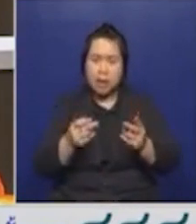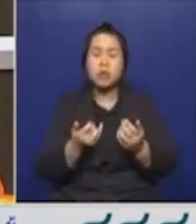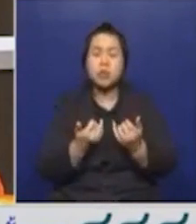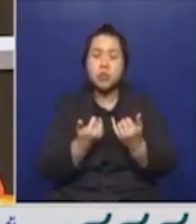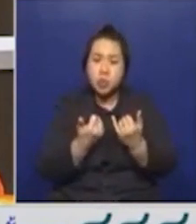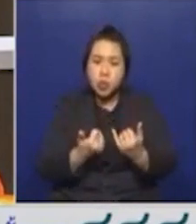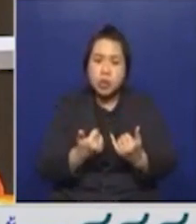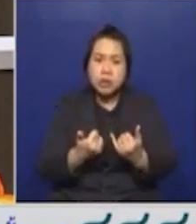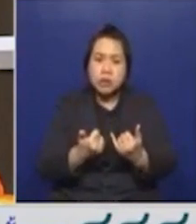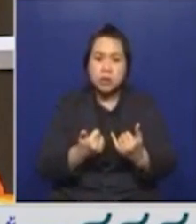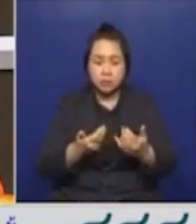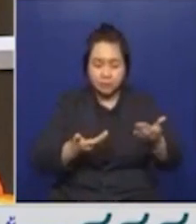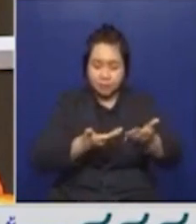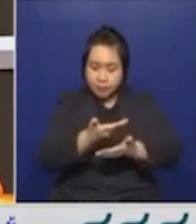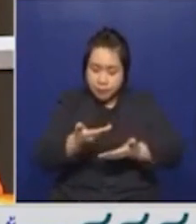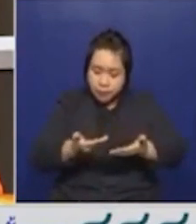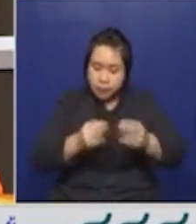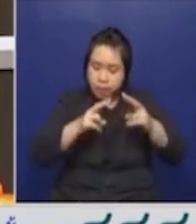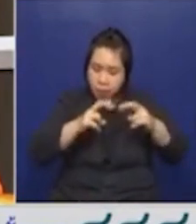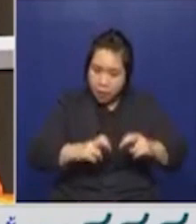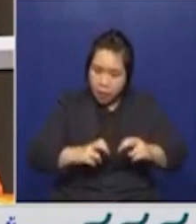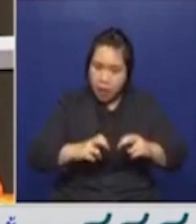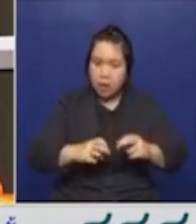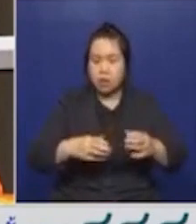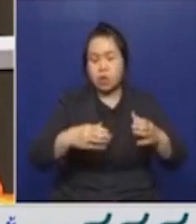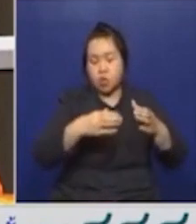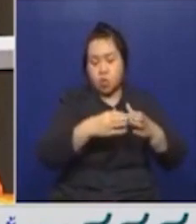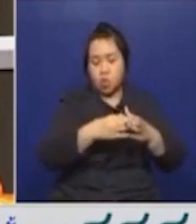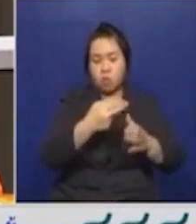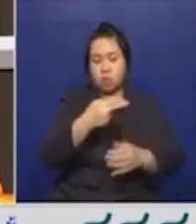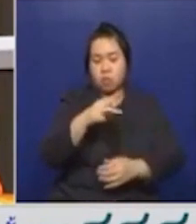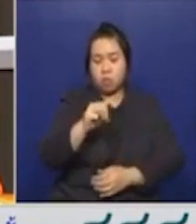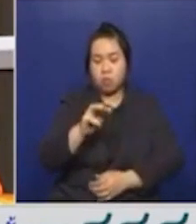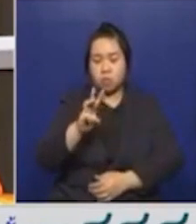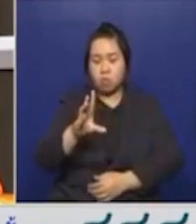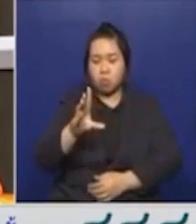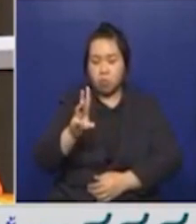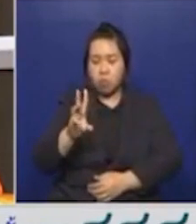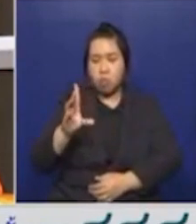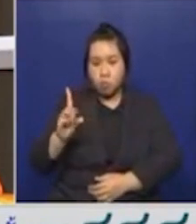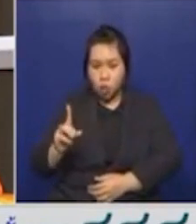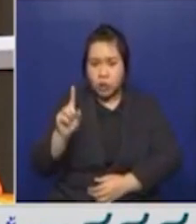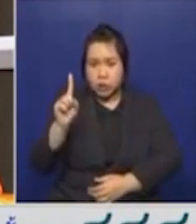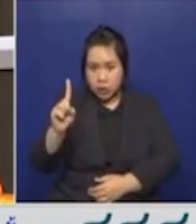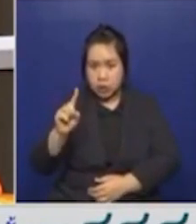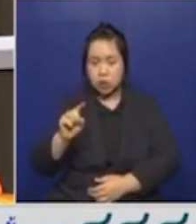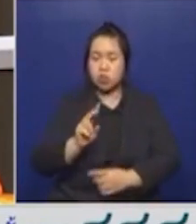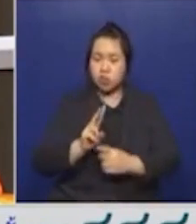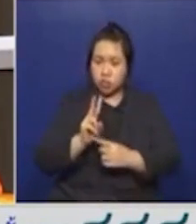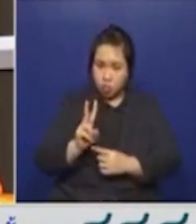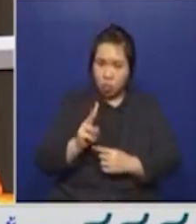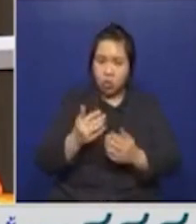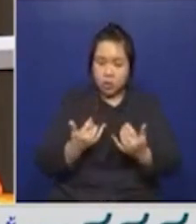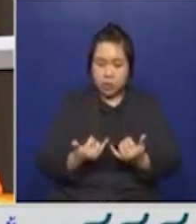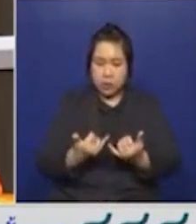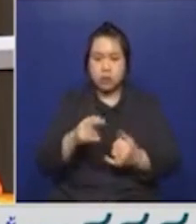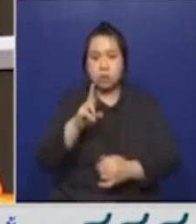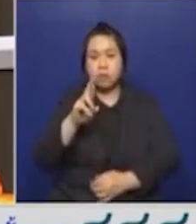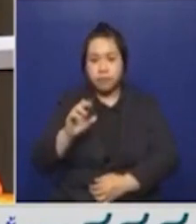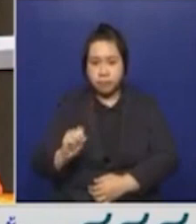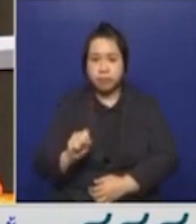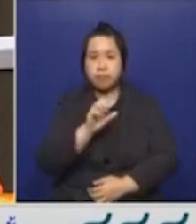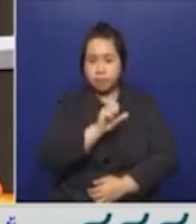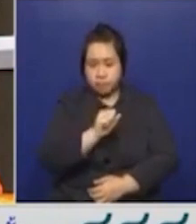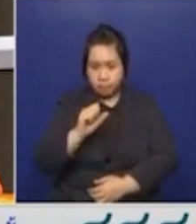นี้พิจารณาเรื่องหมวด 1และหมด 2ค่ะในที่นี่นะคะเราเป็นสภาผู้แทนราษฎร